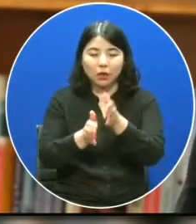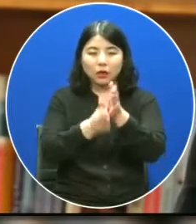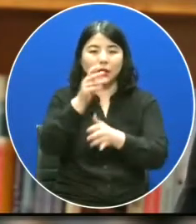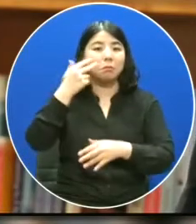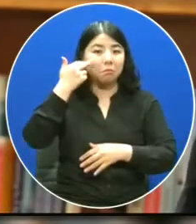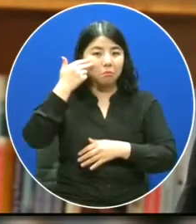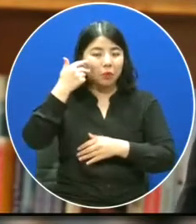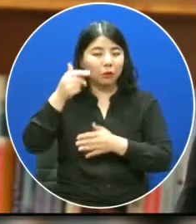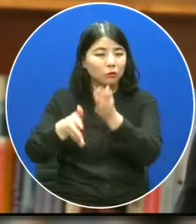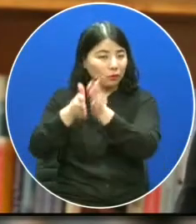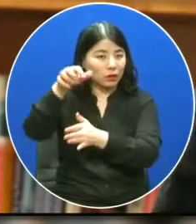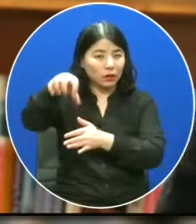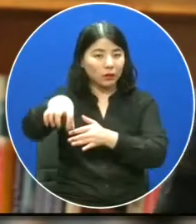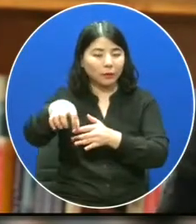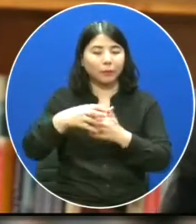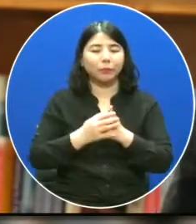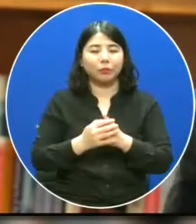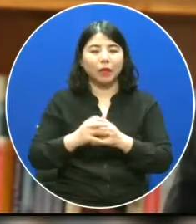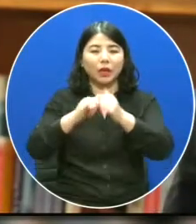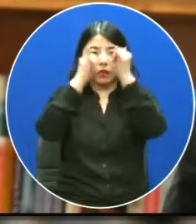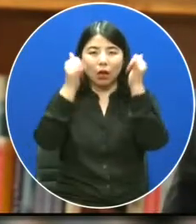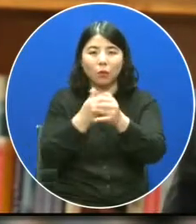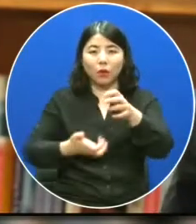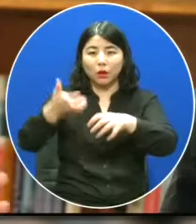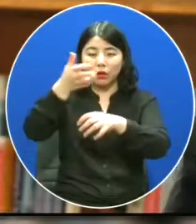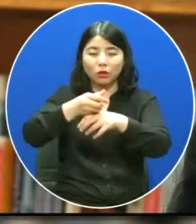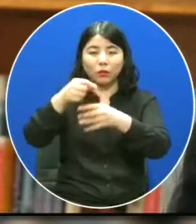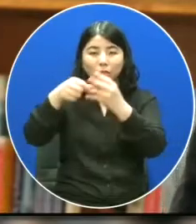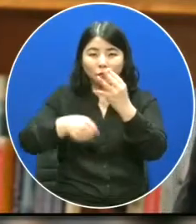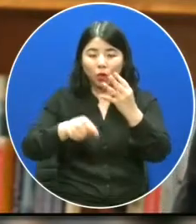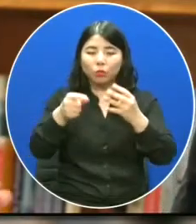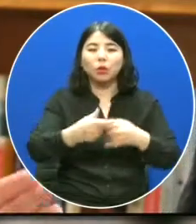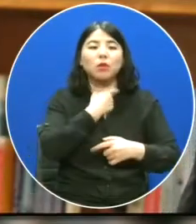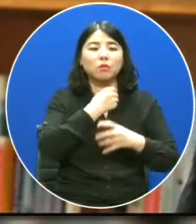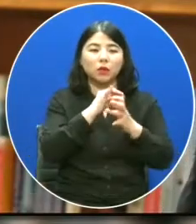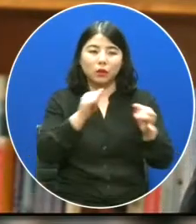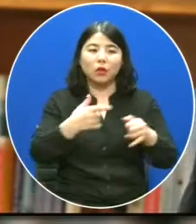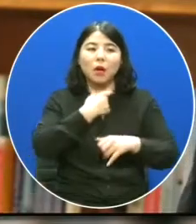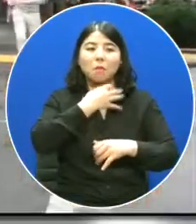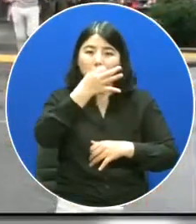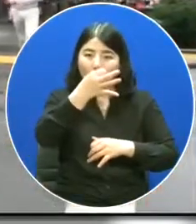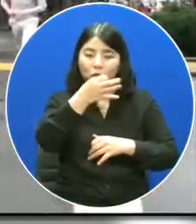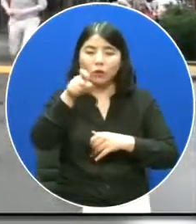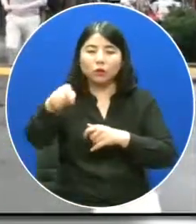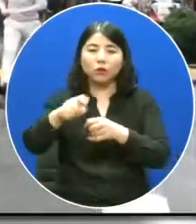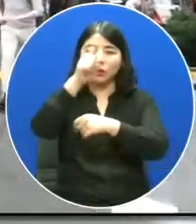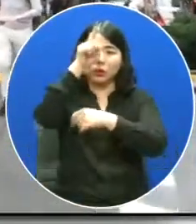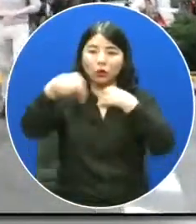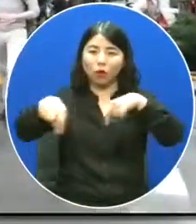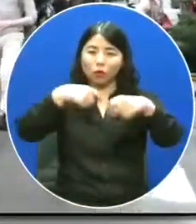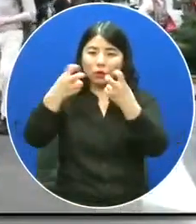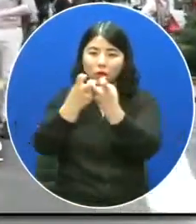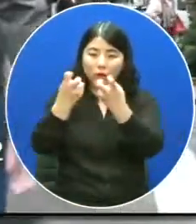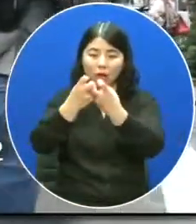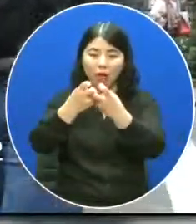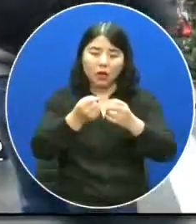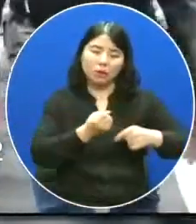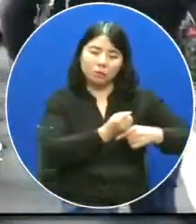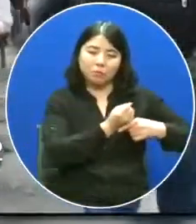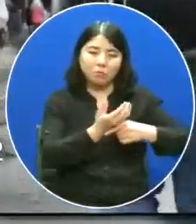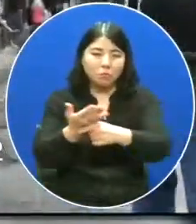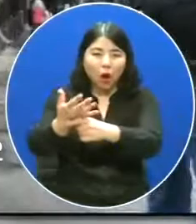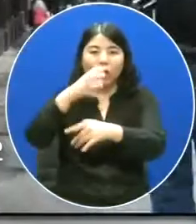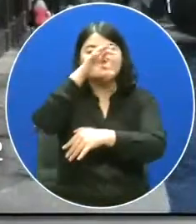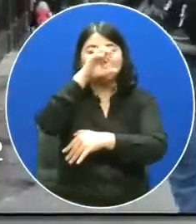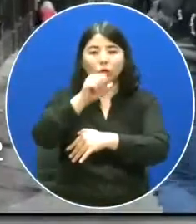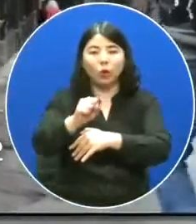미국의 포틀랜드 사례를 통해 사회혁신 플랫폼이 수요자의 목소리를 정책 이반자들에게 전달하는 데 매우